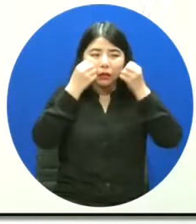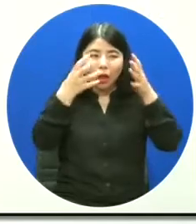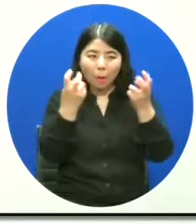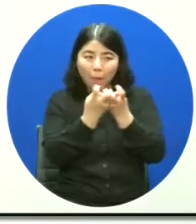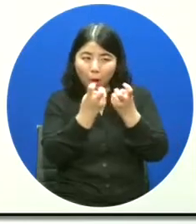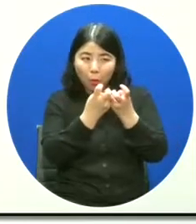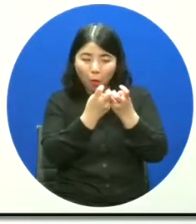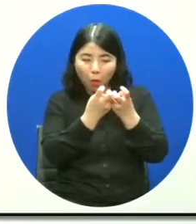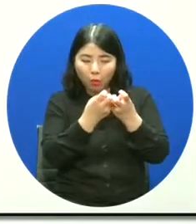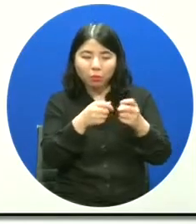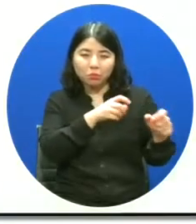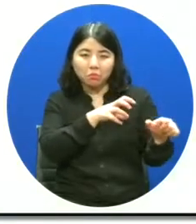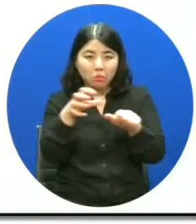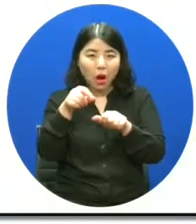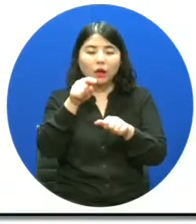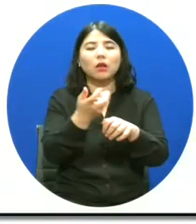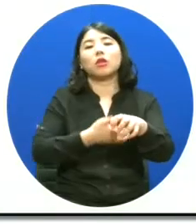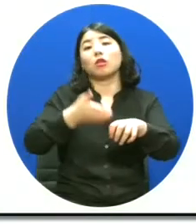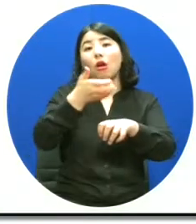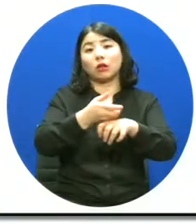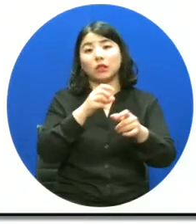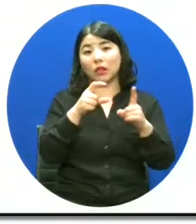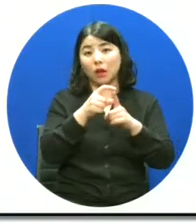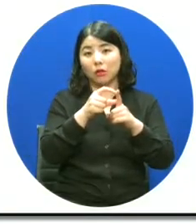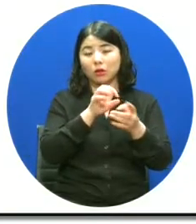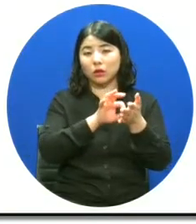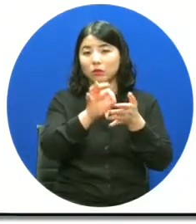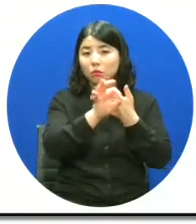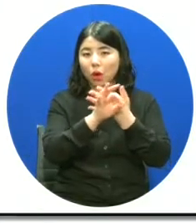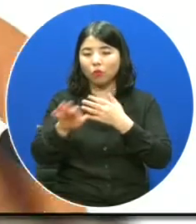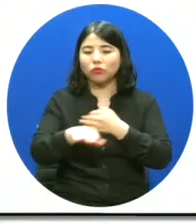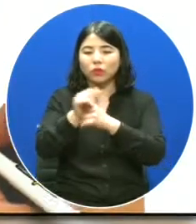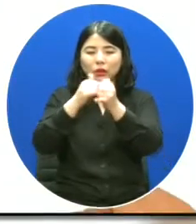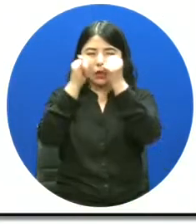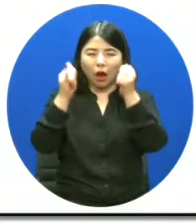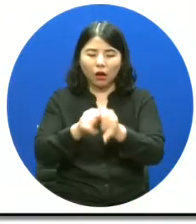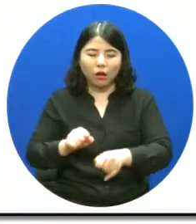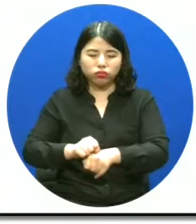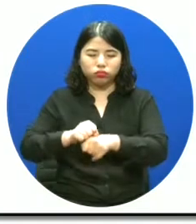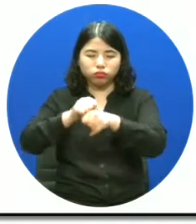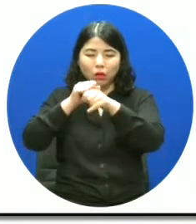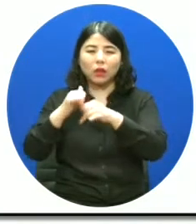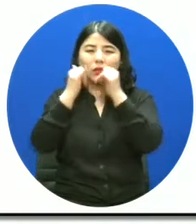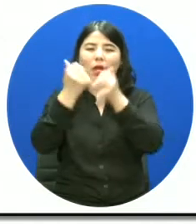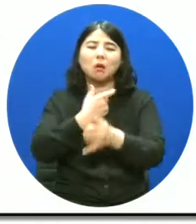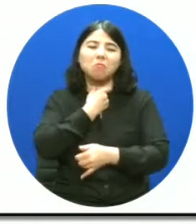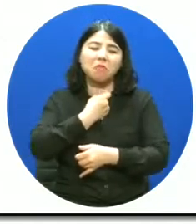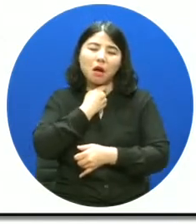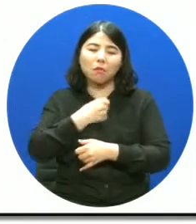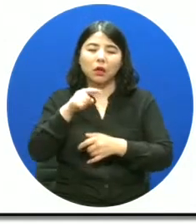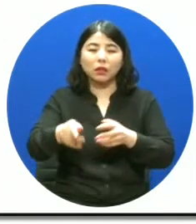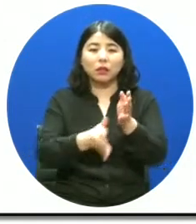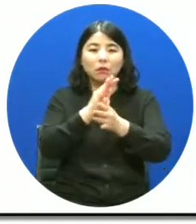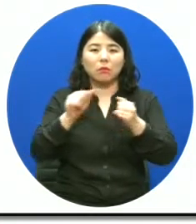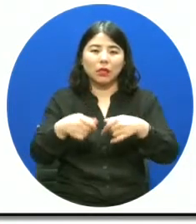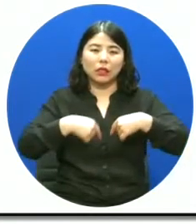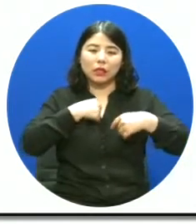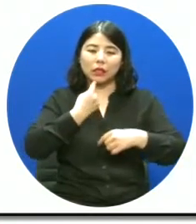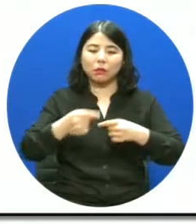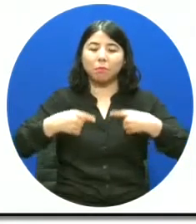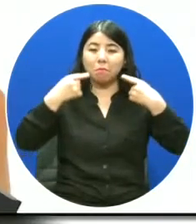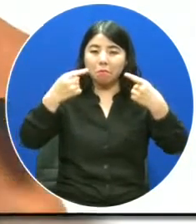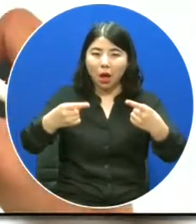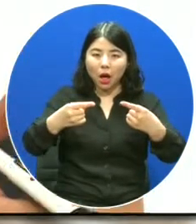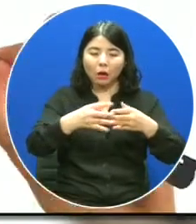방법을 통해 변화를 이끌어내는 것을 혁신이라고 한다면 우리 사회에 누적된 사회적 요구들을 시민의 자발적인